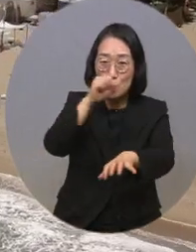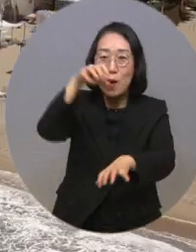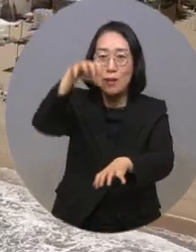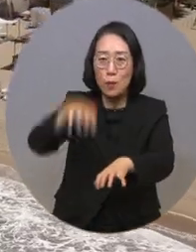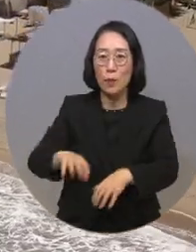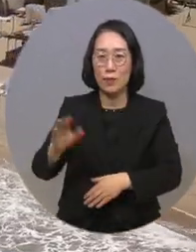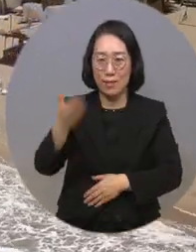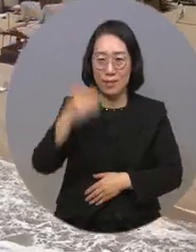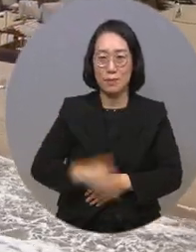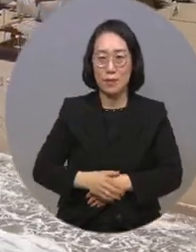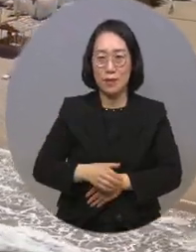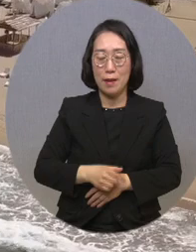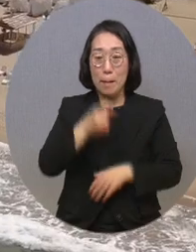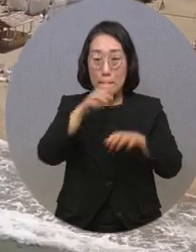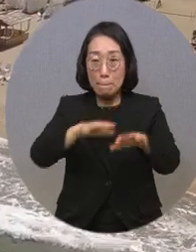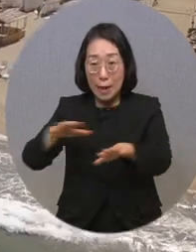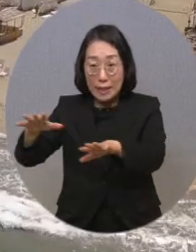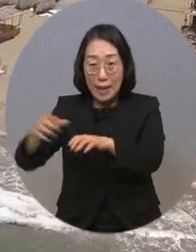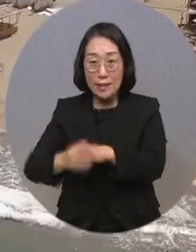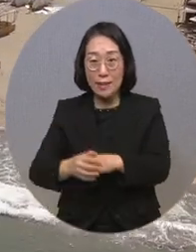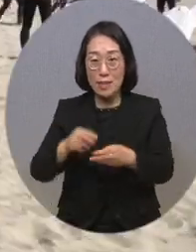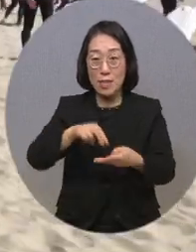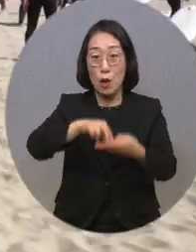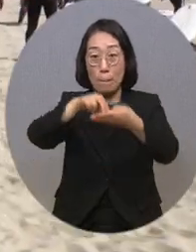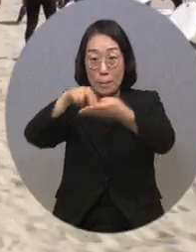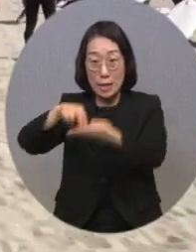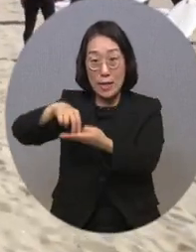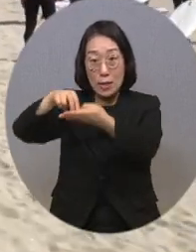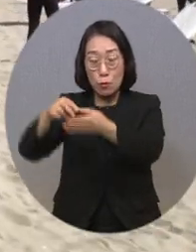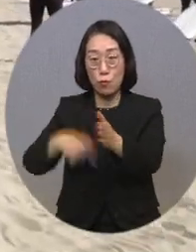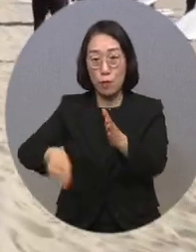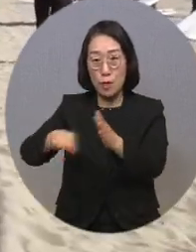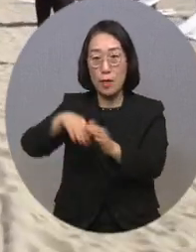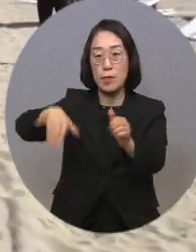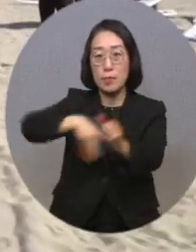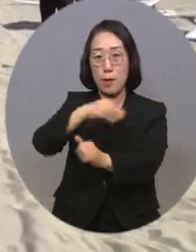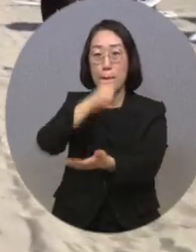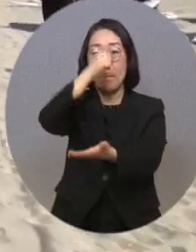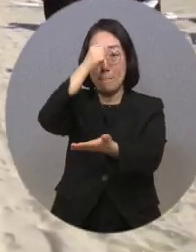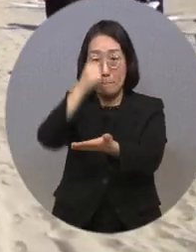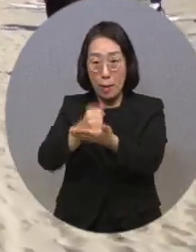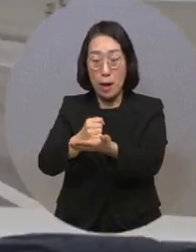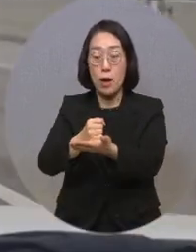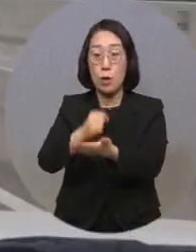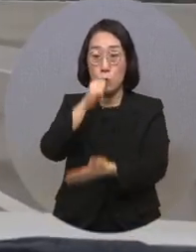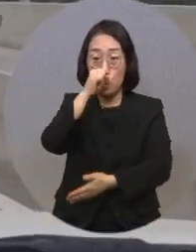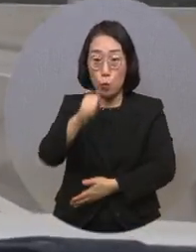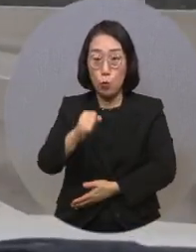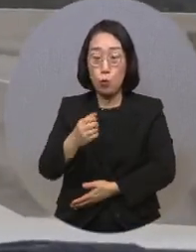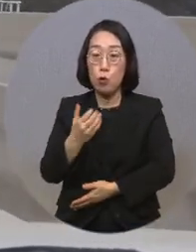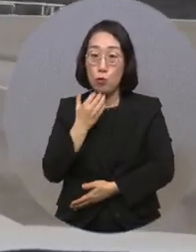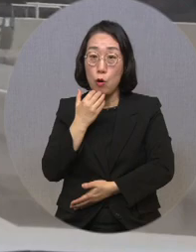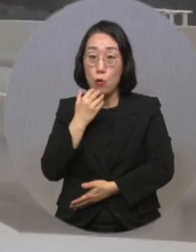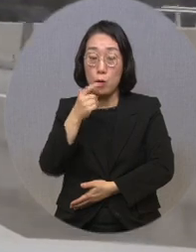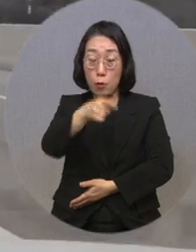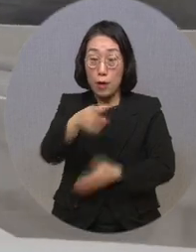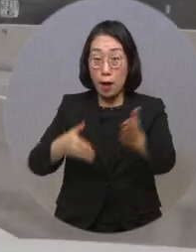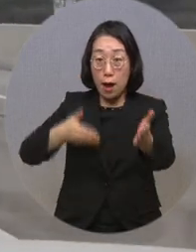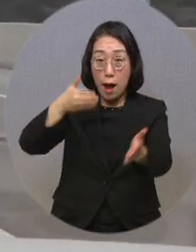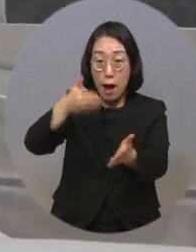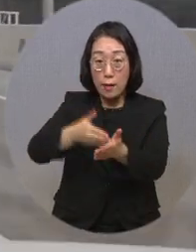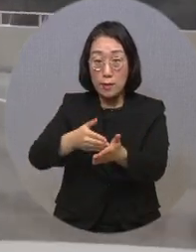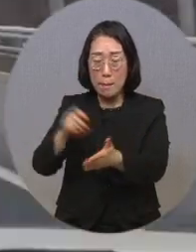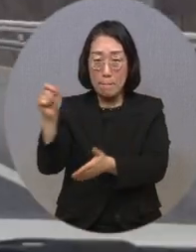있습니다. 양양 해변은 서핑을 위한 최적의 자연 조건을 갖춘 데다가 서울